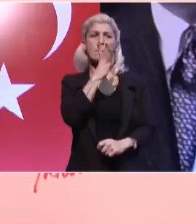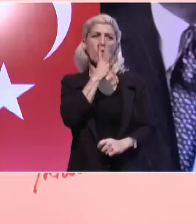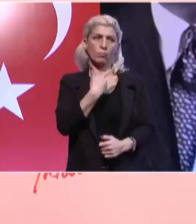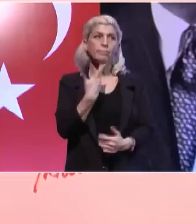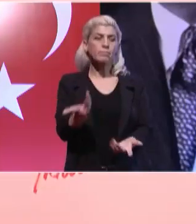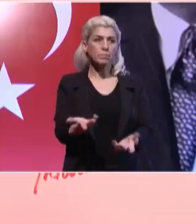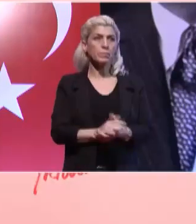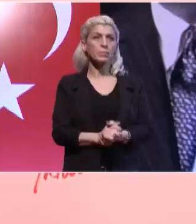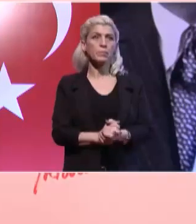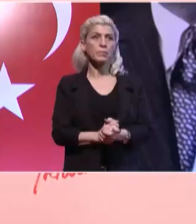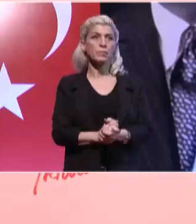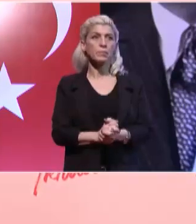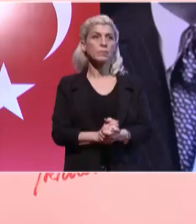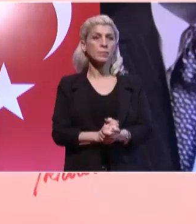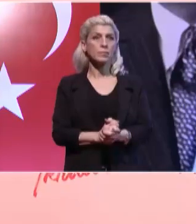biliyoruz.